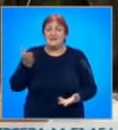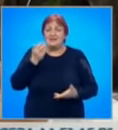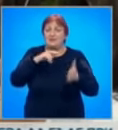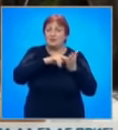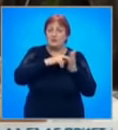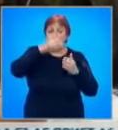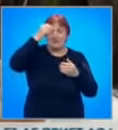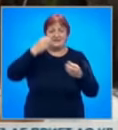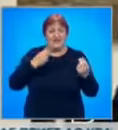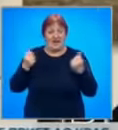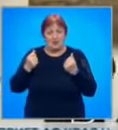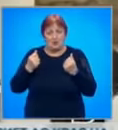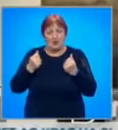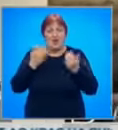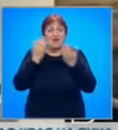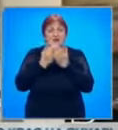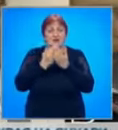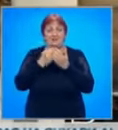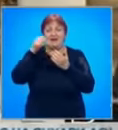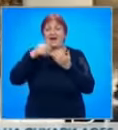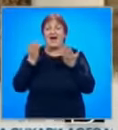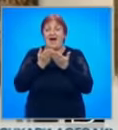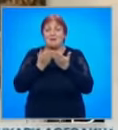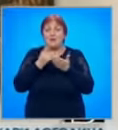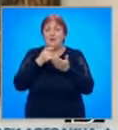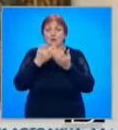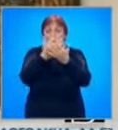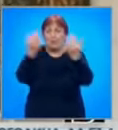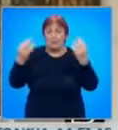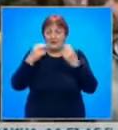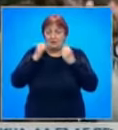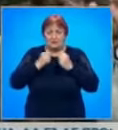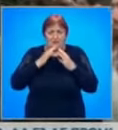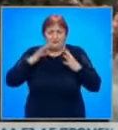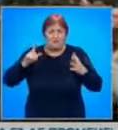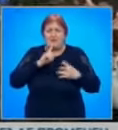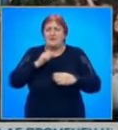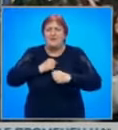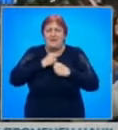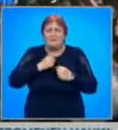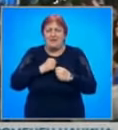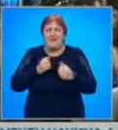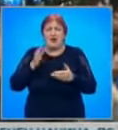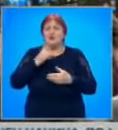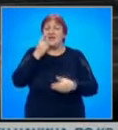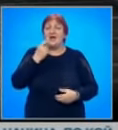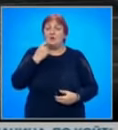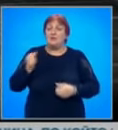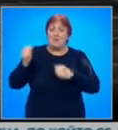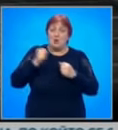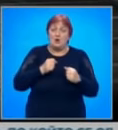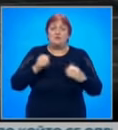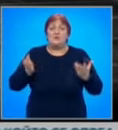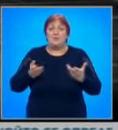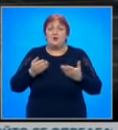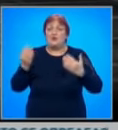проектът «Български актьори четат съвременни български автори», който публиката очаква с огромно нетърпение. Още една година по-късно